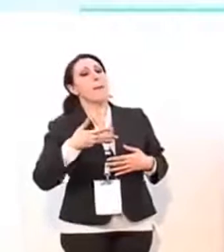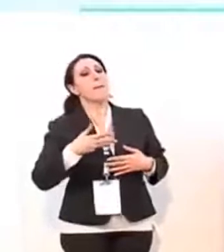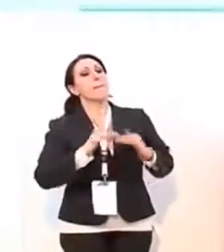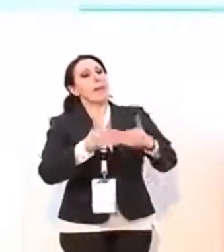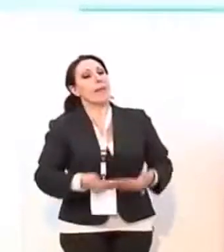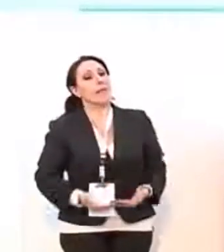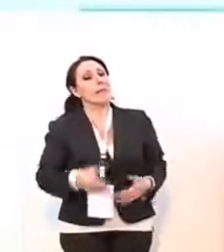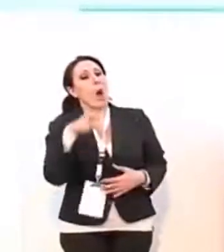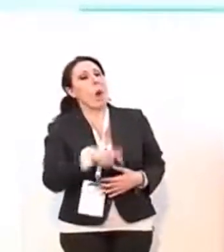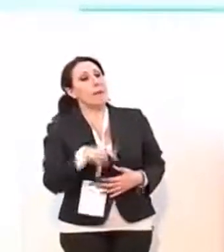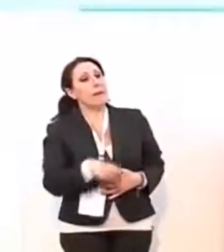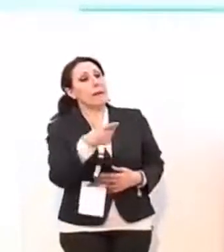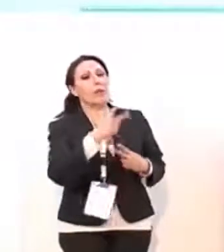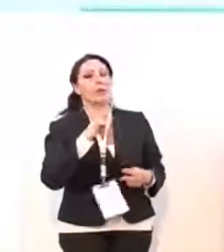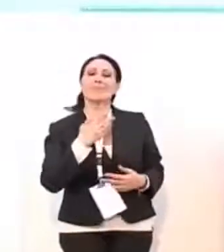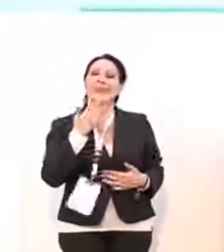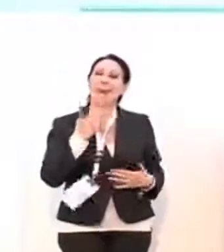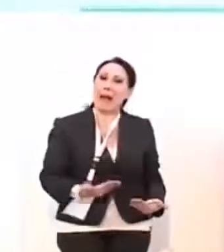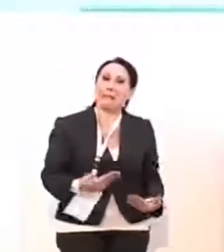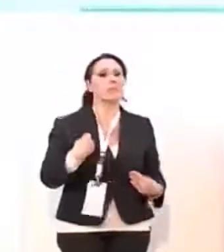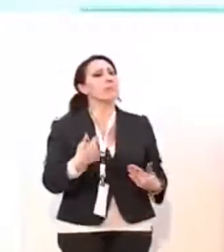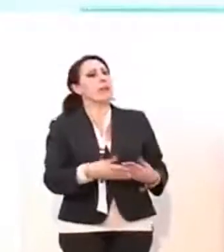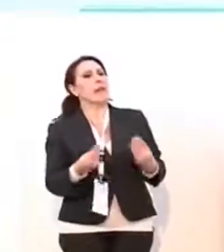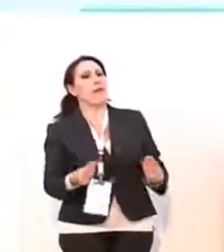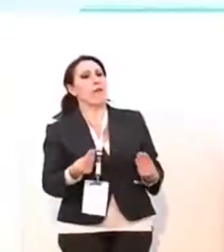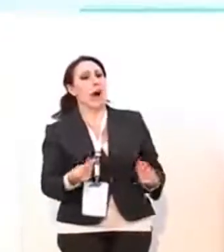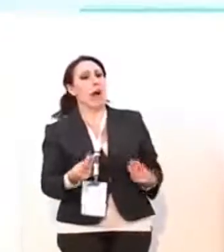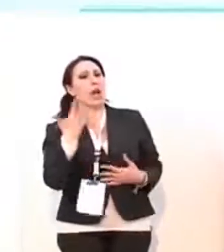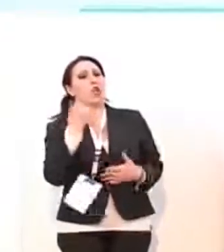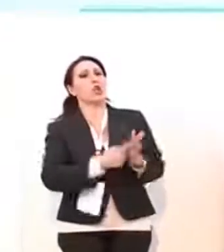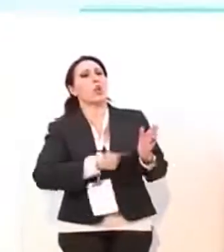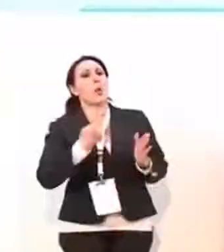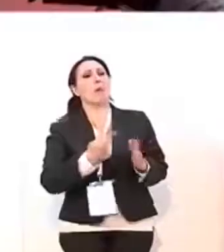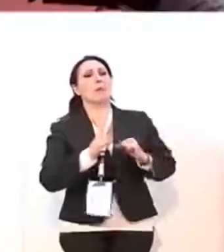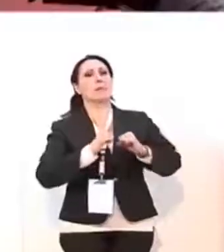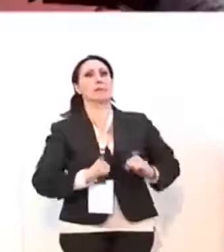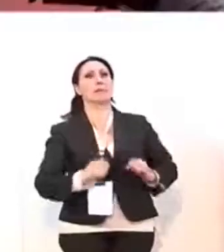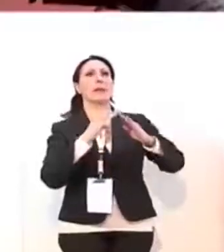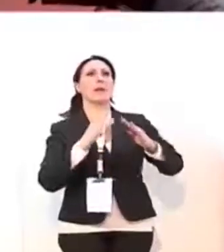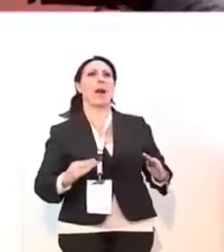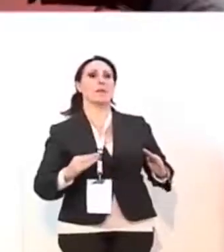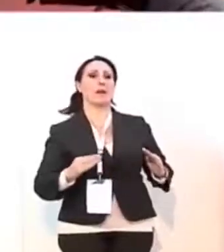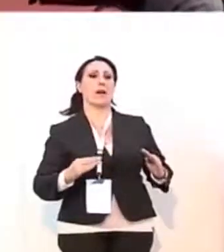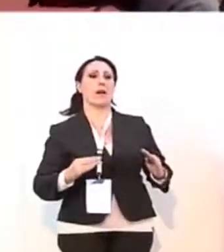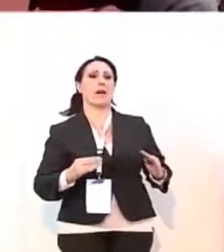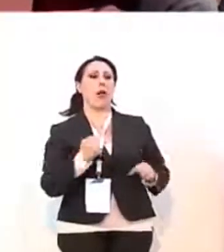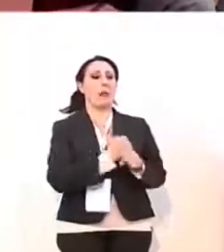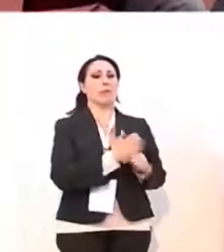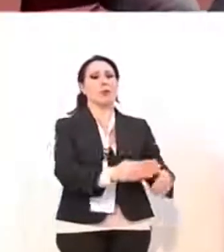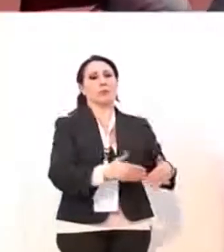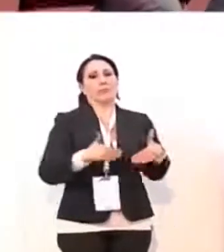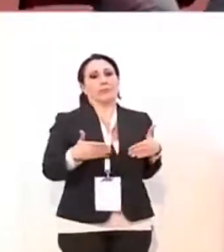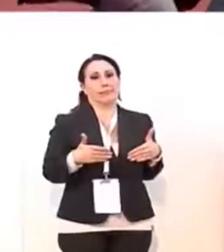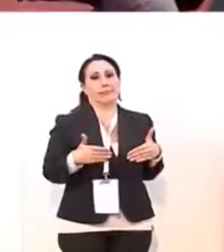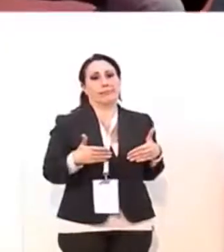dice: grazie, bene, sono contenta. Che cosa devo fare? Per 5 mesi ti devi astenere obbligatoriamente dal tuo posto di lavoro.